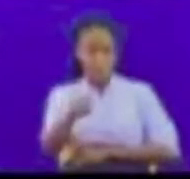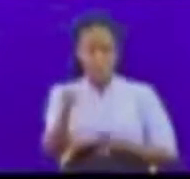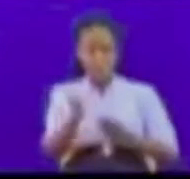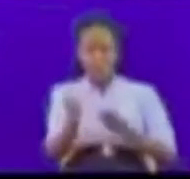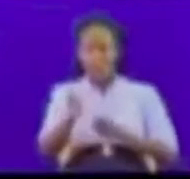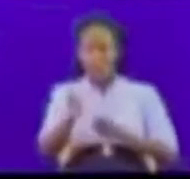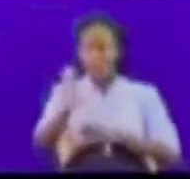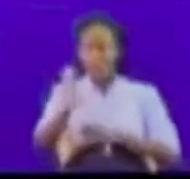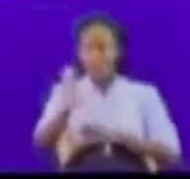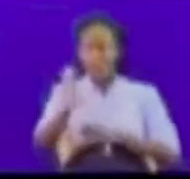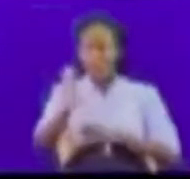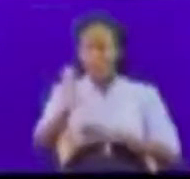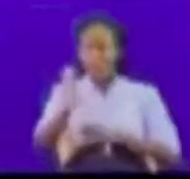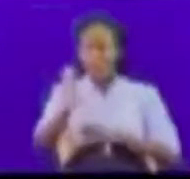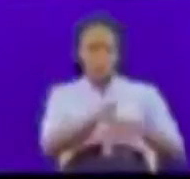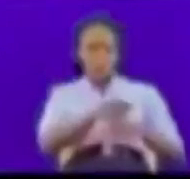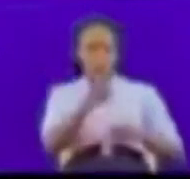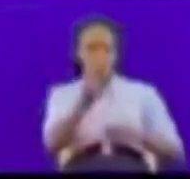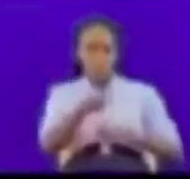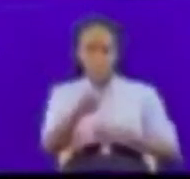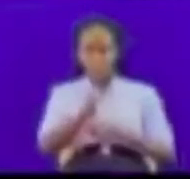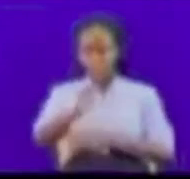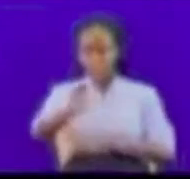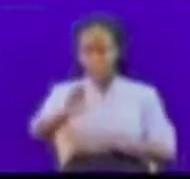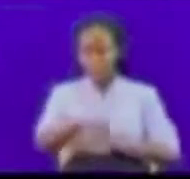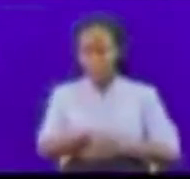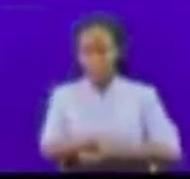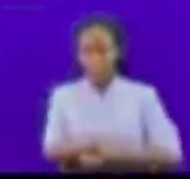kinachohusika na utendaji kazi yake.